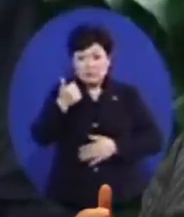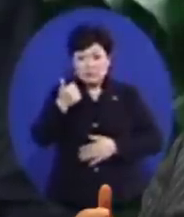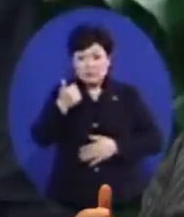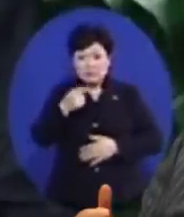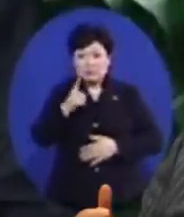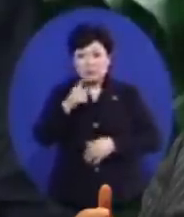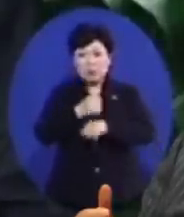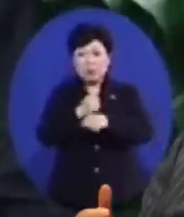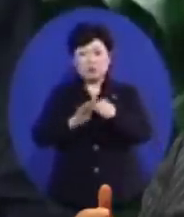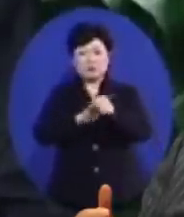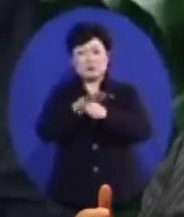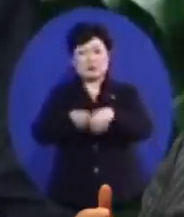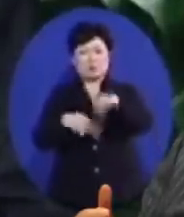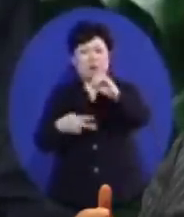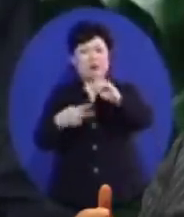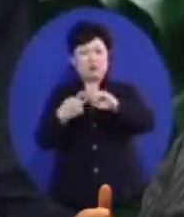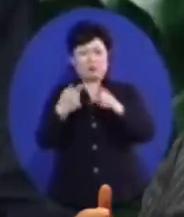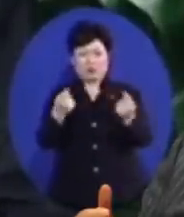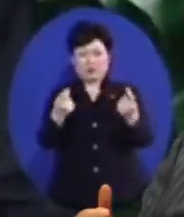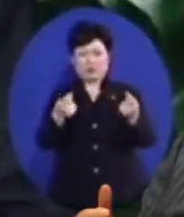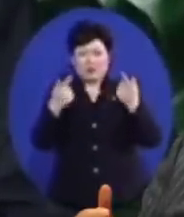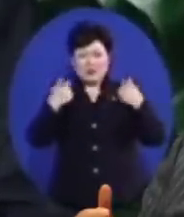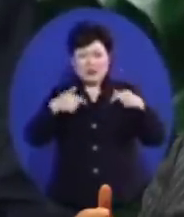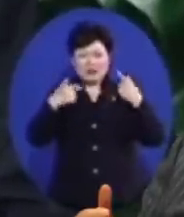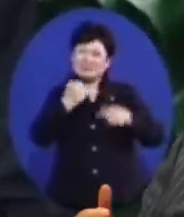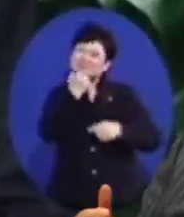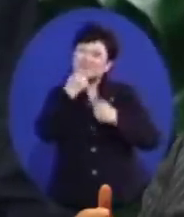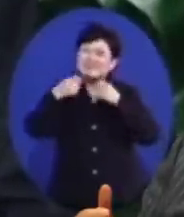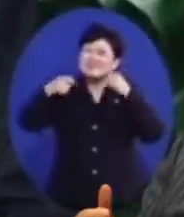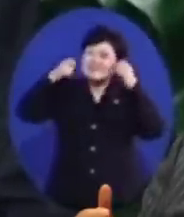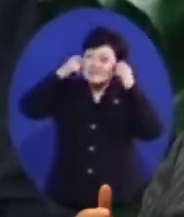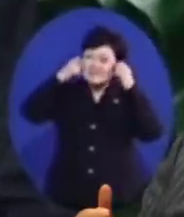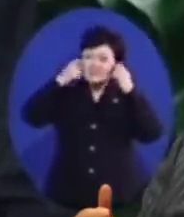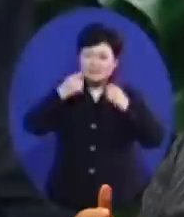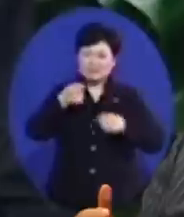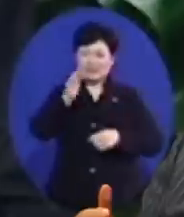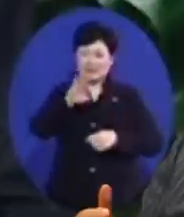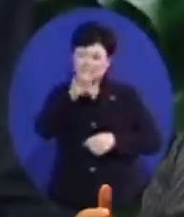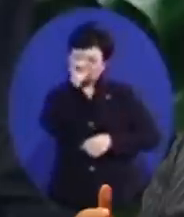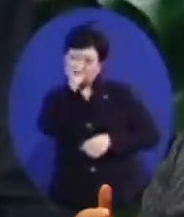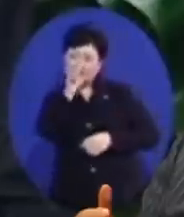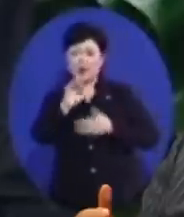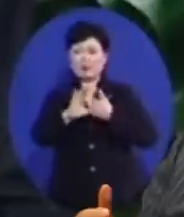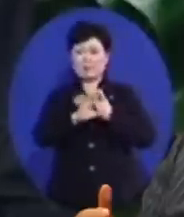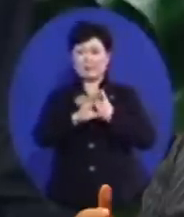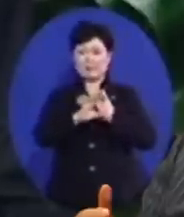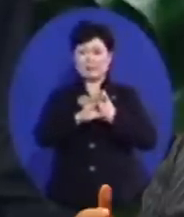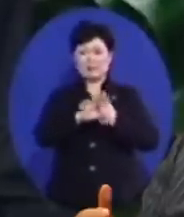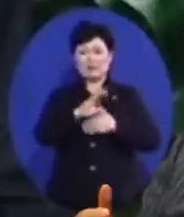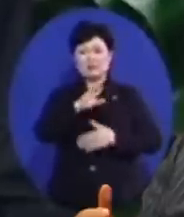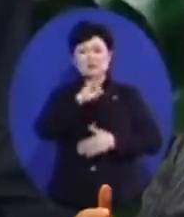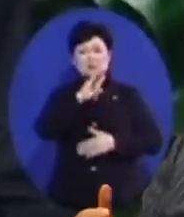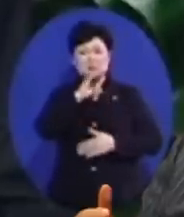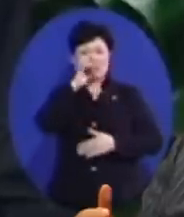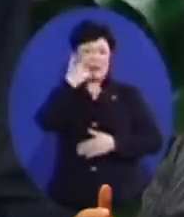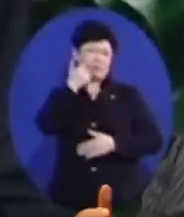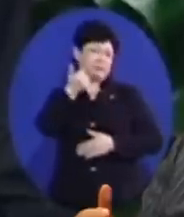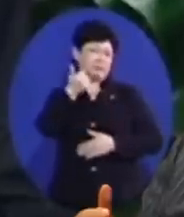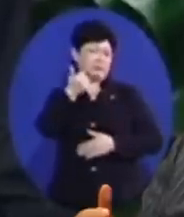인형의 아버지입니다. 항상 웃기만 하고 항상 좋기만 하면 그게 무슨 아버지가